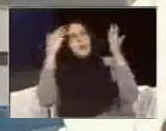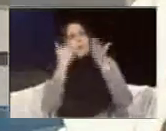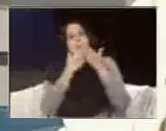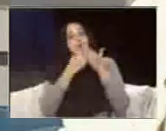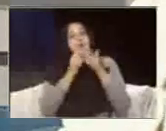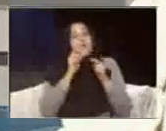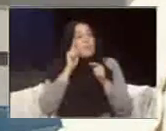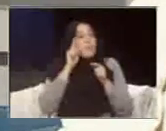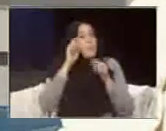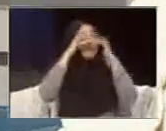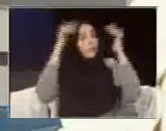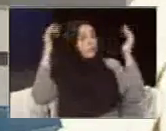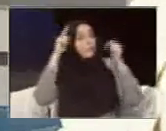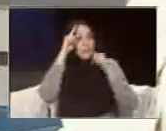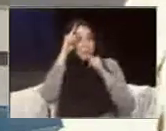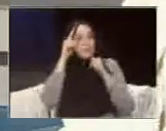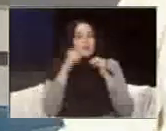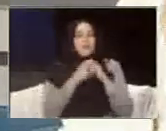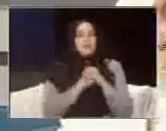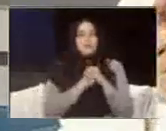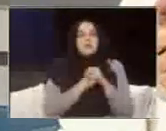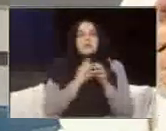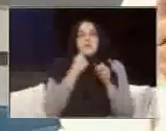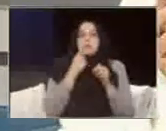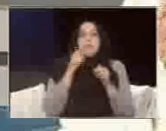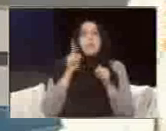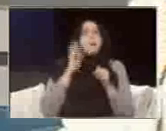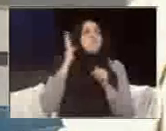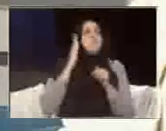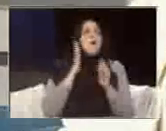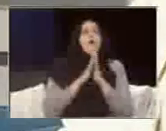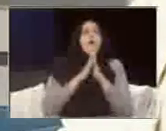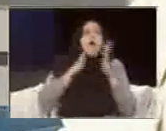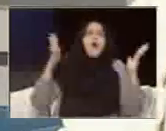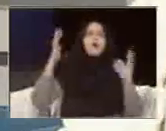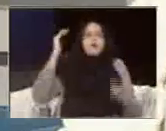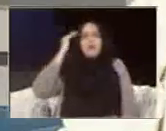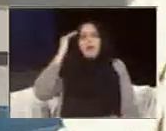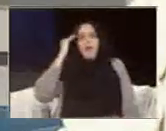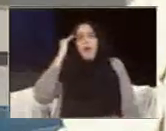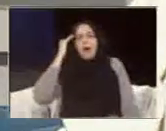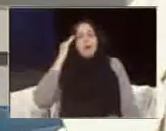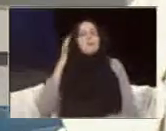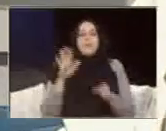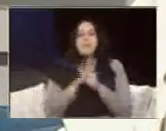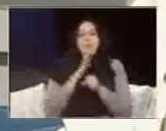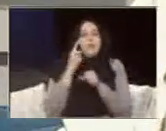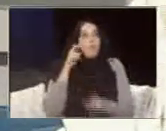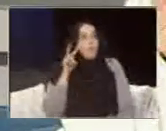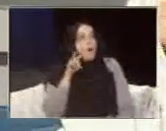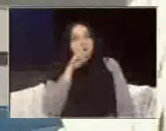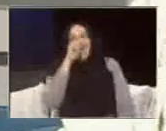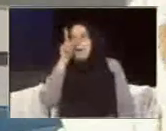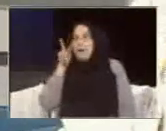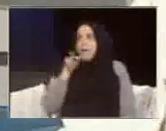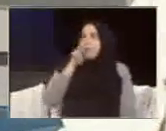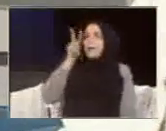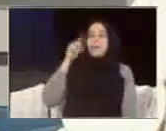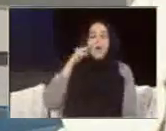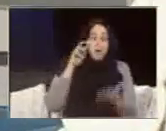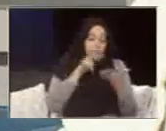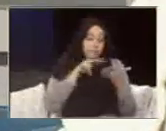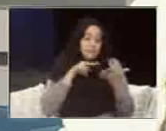الكون منذ الصغر، لا يحتاج إلى علم كبير كما قال أخي عبد القادر، لا يحتاج، يكفيه النظر. ربنا مثلا في